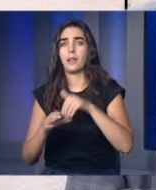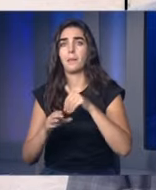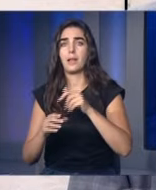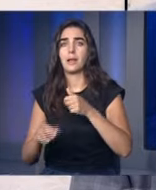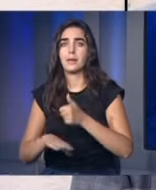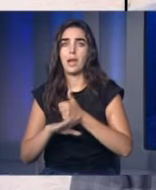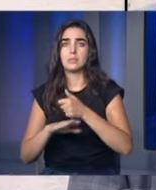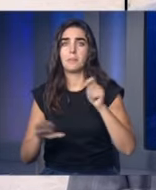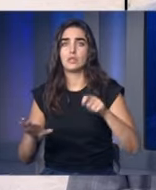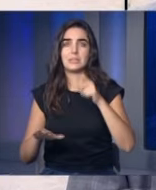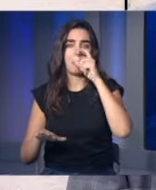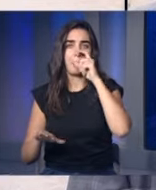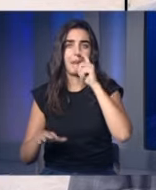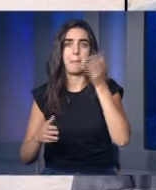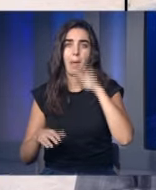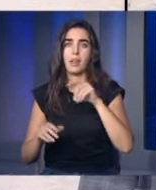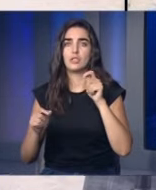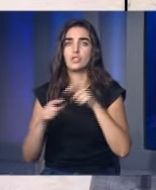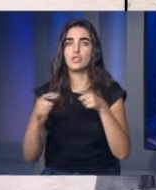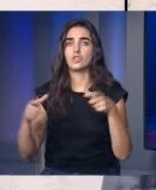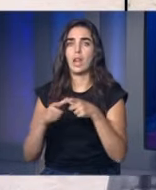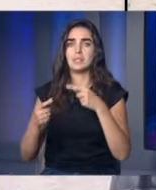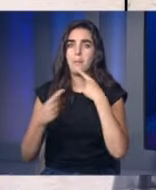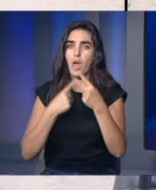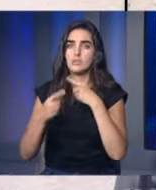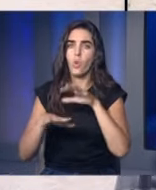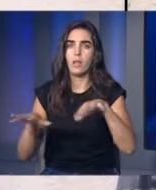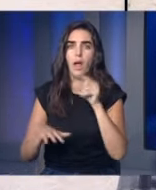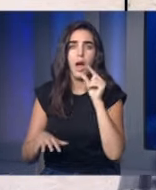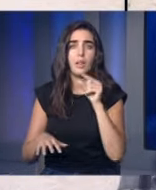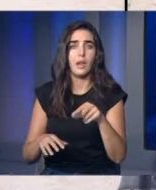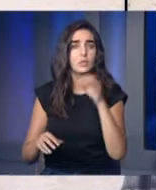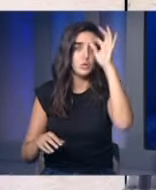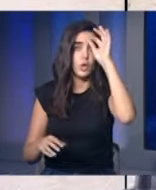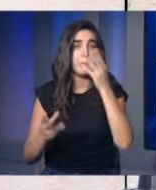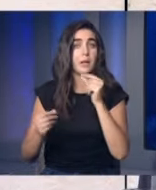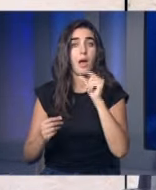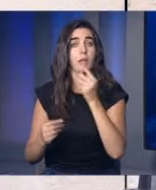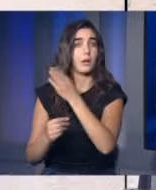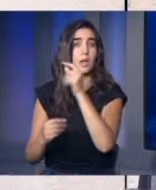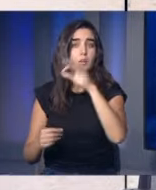النيابي وقعوا على عريضة بتطالب رئيس المجلس اوكي بعقد جلسه